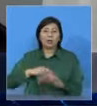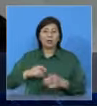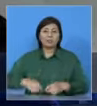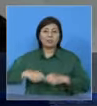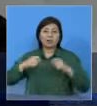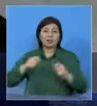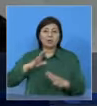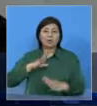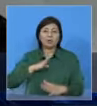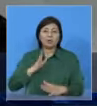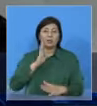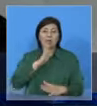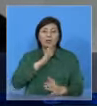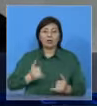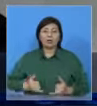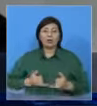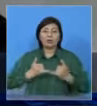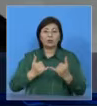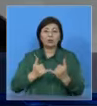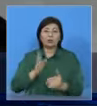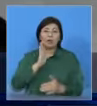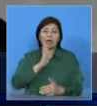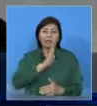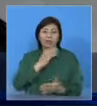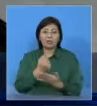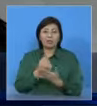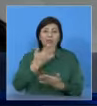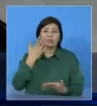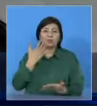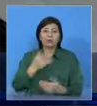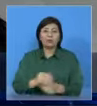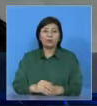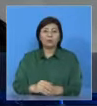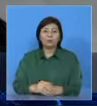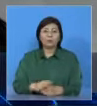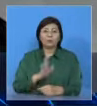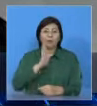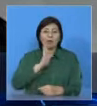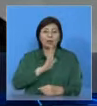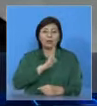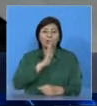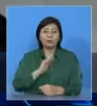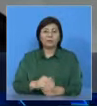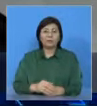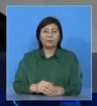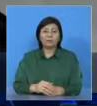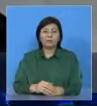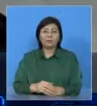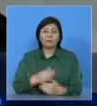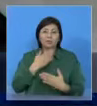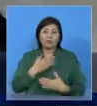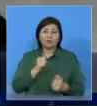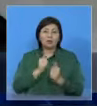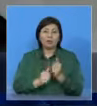болатын. Анаға құрмет көрсету, ананы қадірлеу, анаға қадір тұту. Бұл